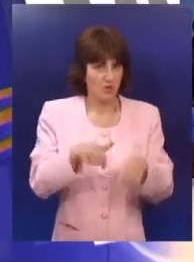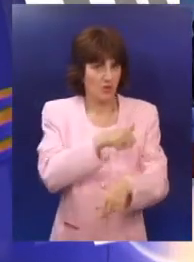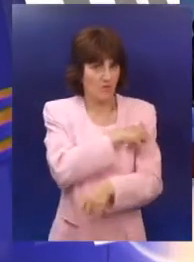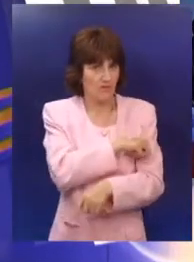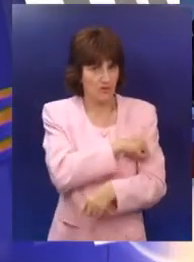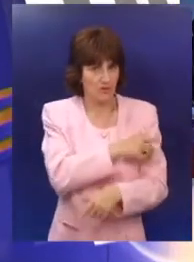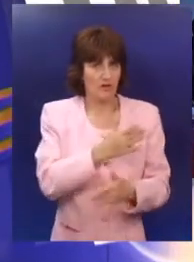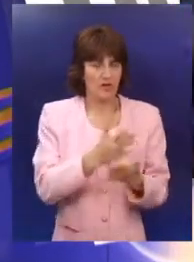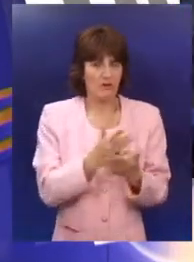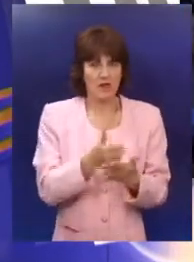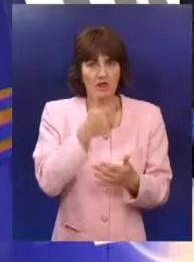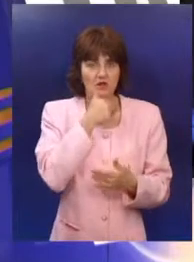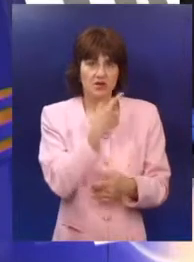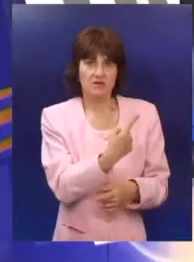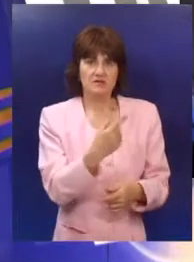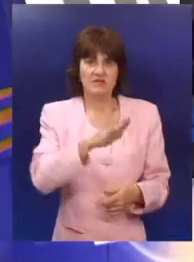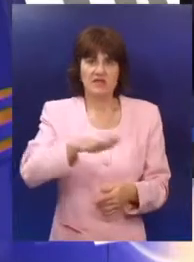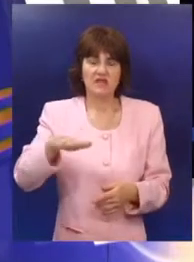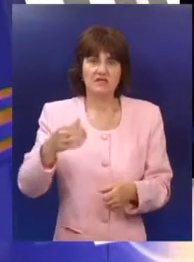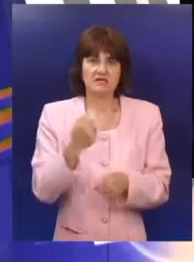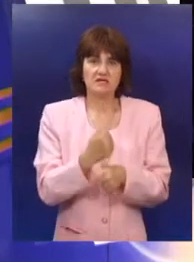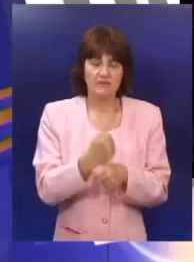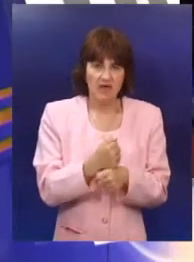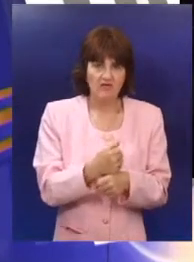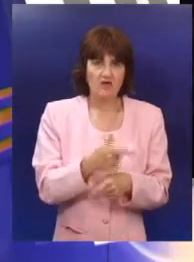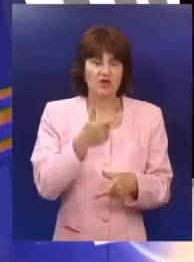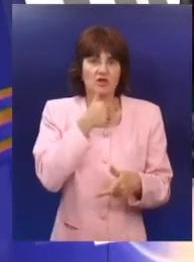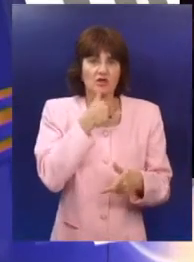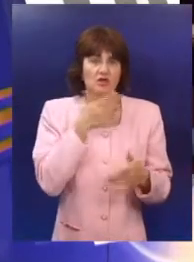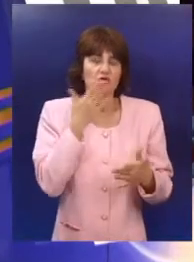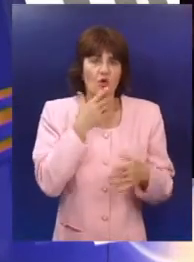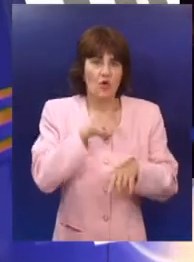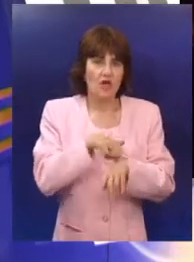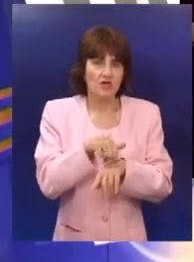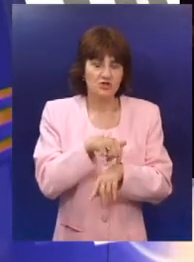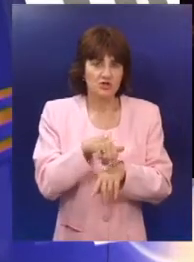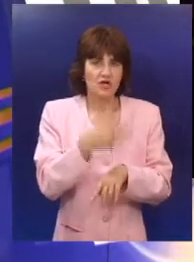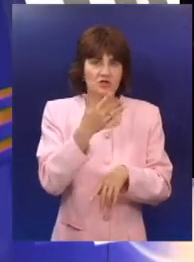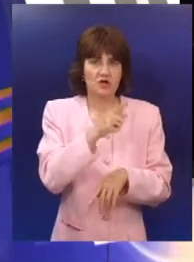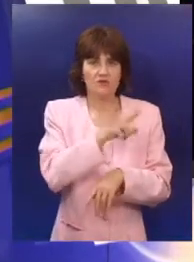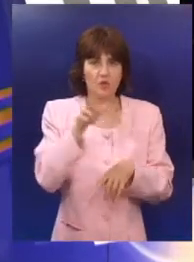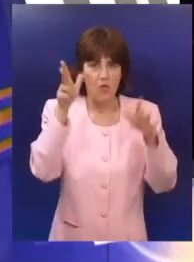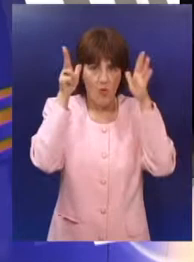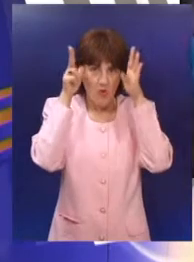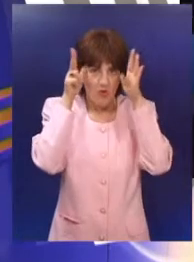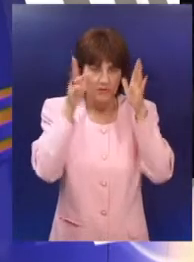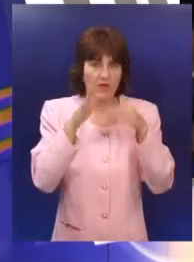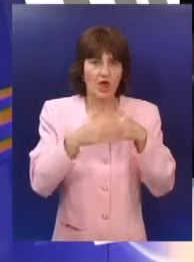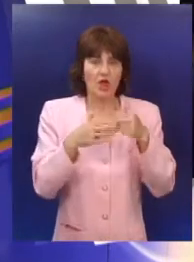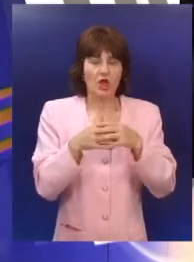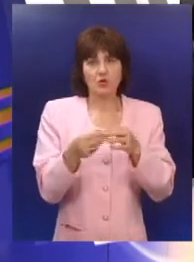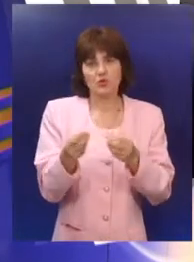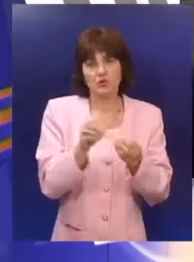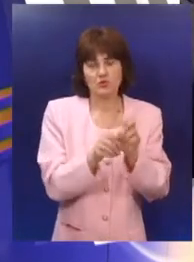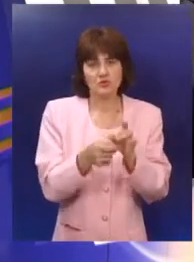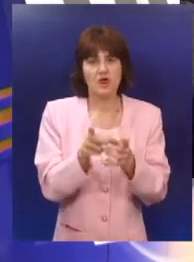školske godine, a pored radova koji su nastajali radom u školskim sekcijama učenika od 4. do 8. razreda, prikazani su i ručni radovi